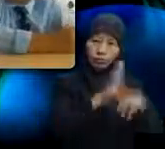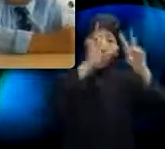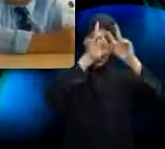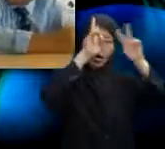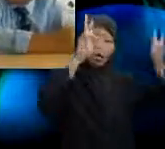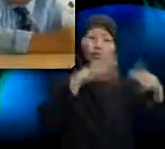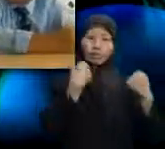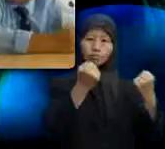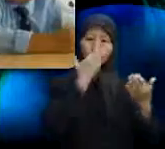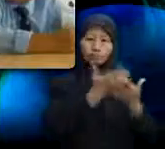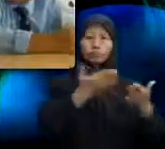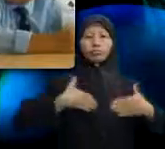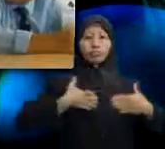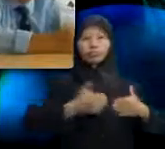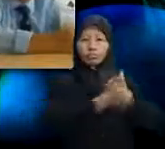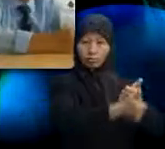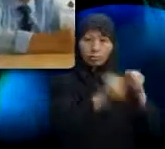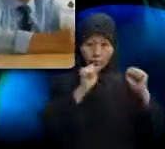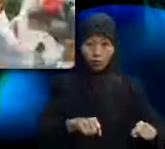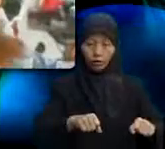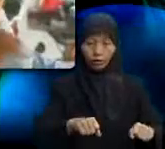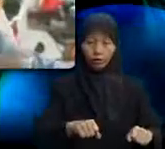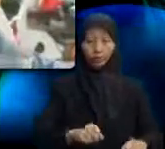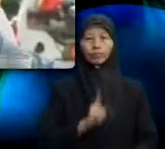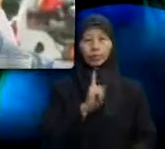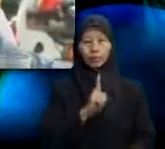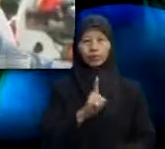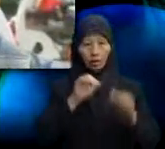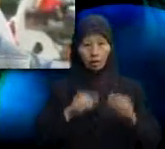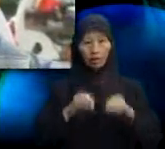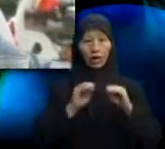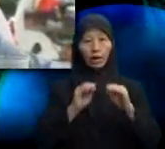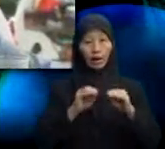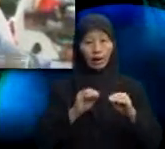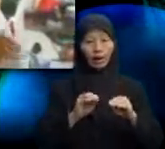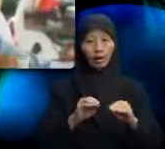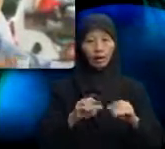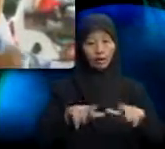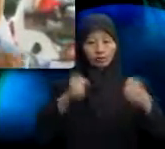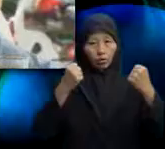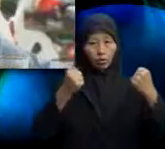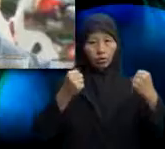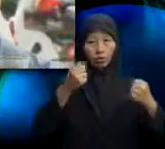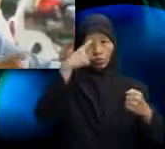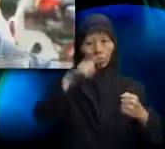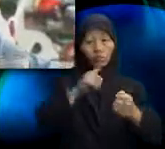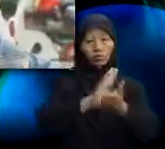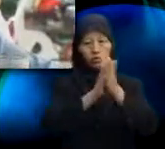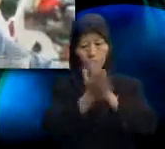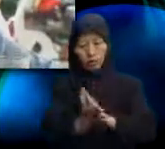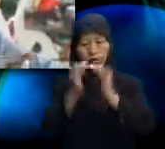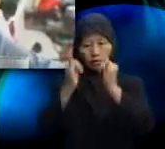yang harmoni dan sehat sejahtera. Islam telah meletakkan satu yang sangat kukuh dan mantap